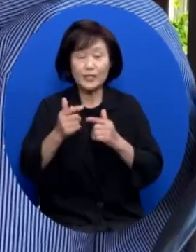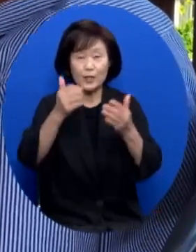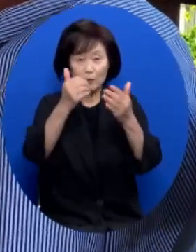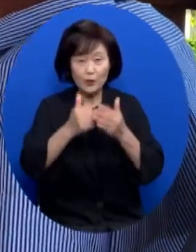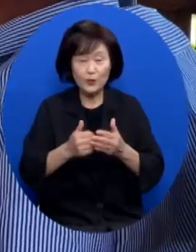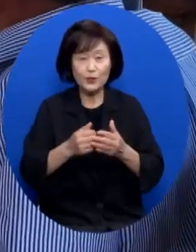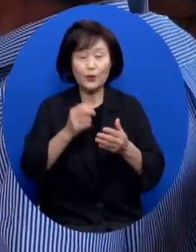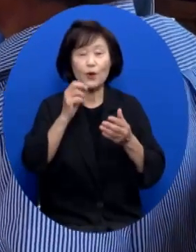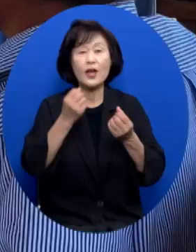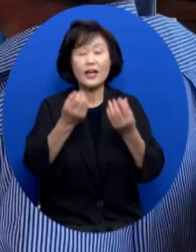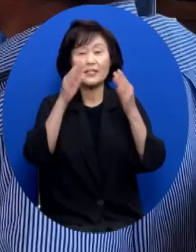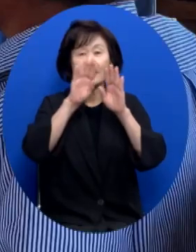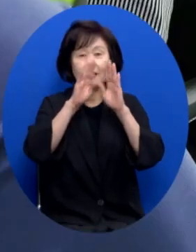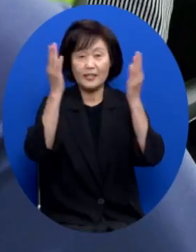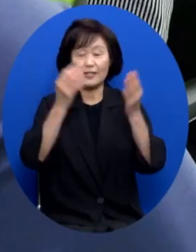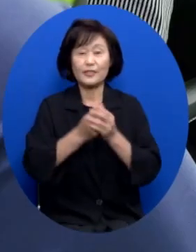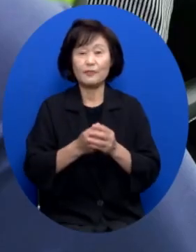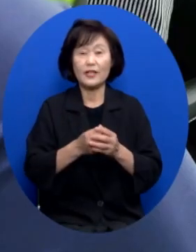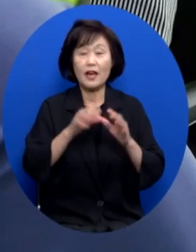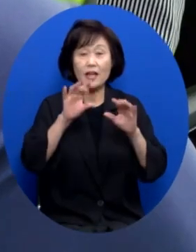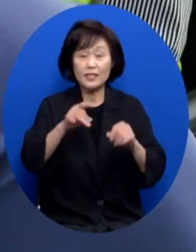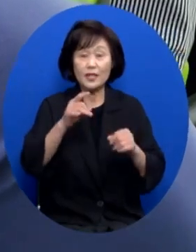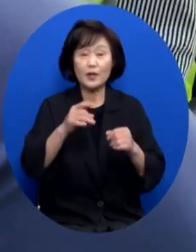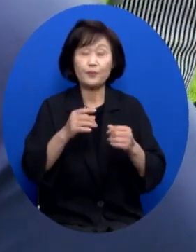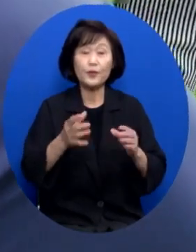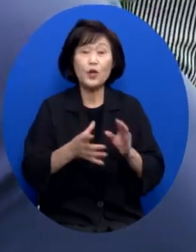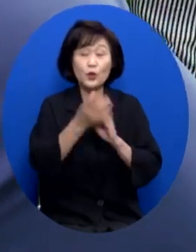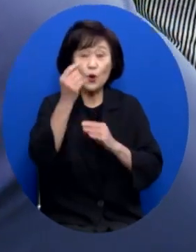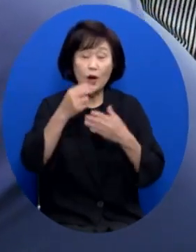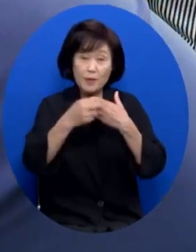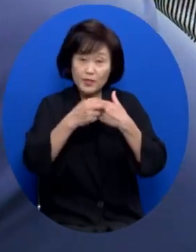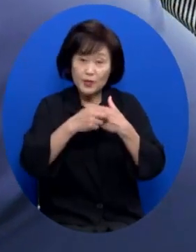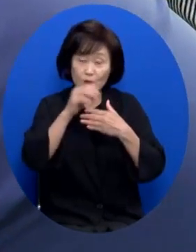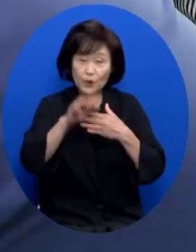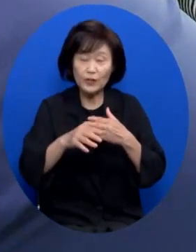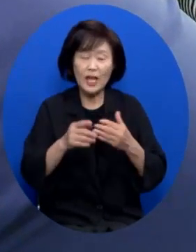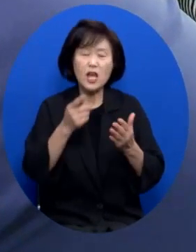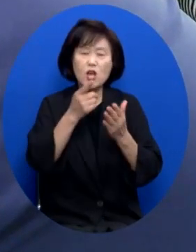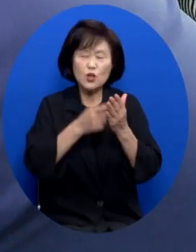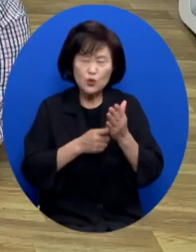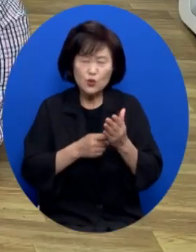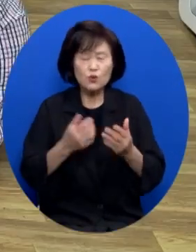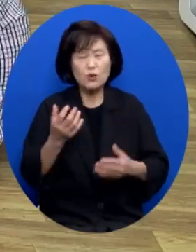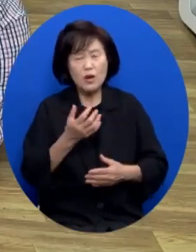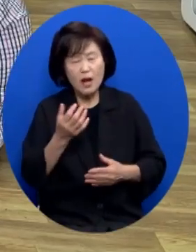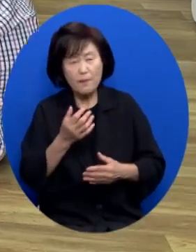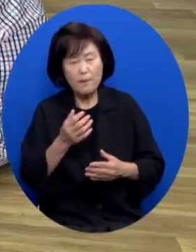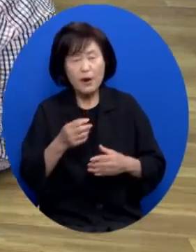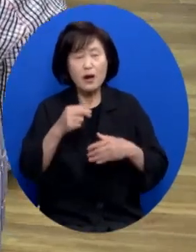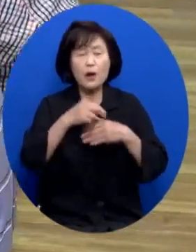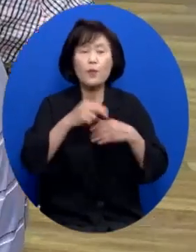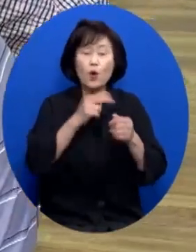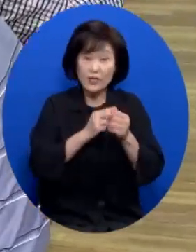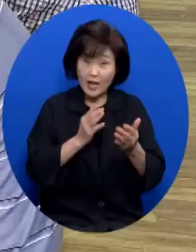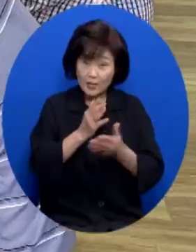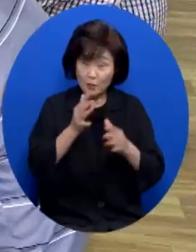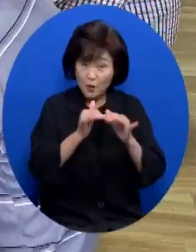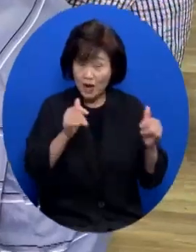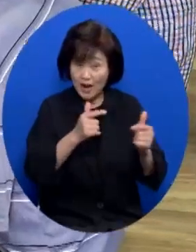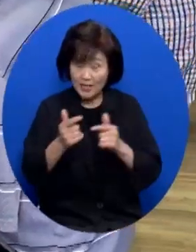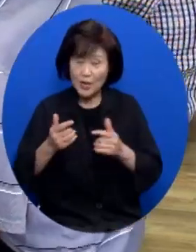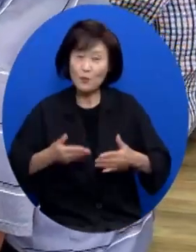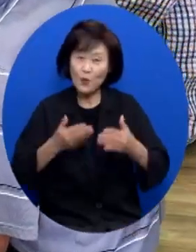섬 의료 공백을 메우기 위한 찾아가는 통합진료에서 정형외과, 통증의학과 등 의료진과 봉사팀이 백야도를